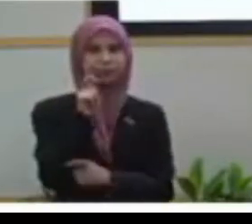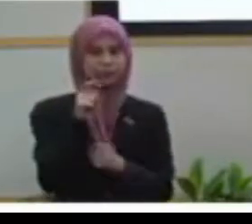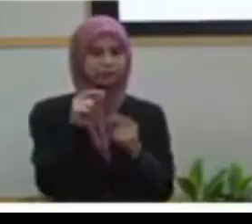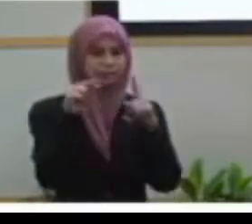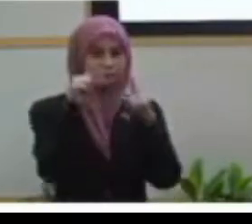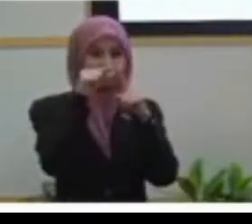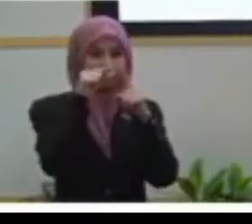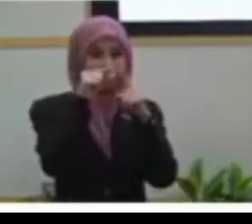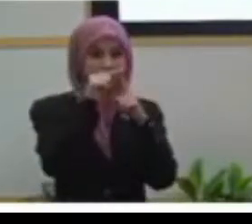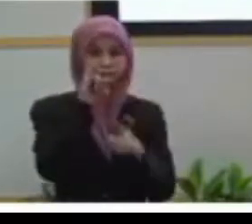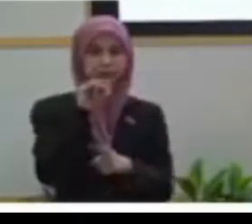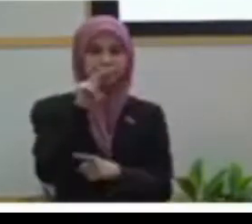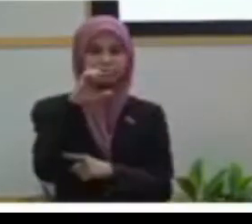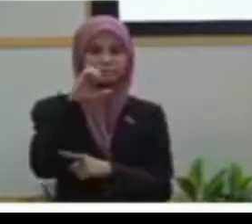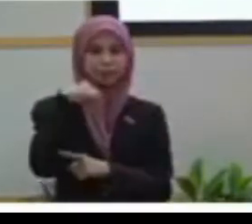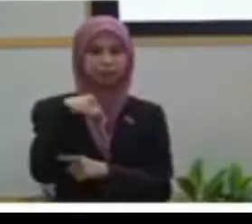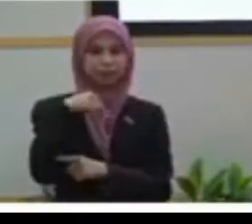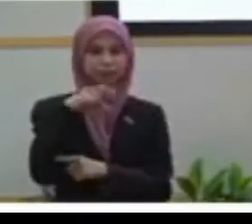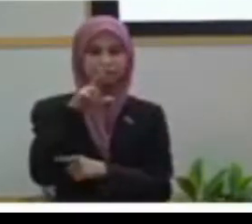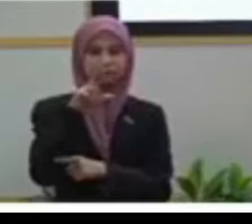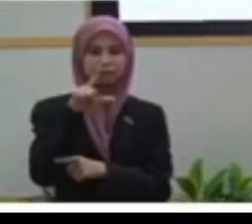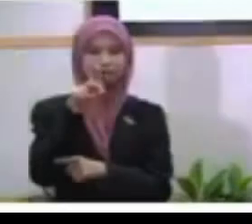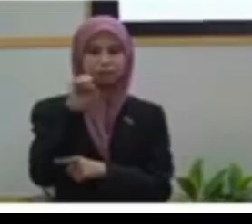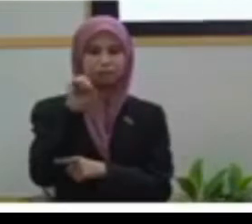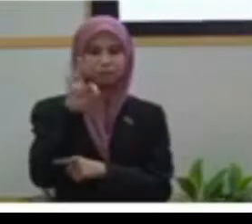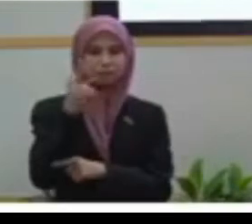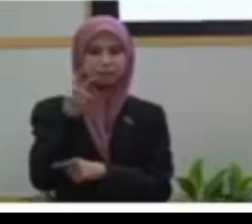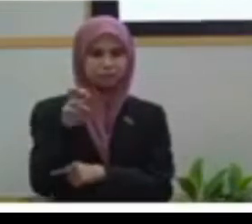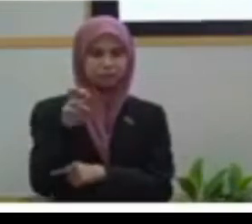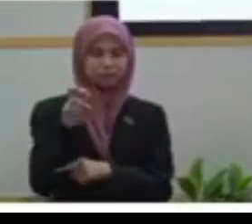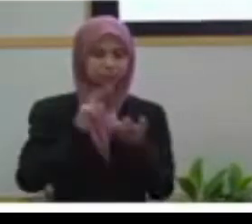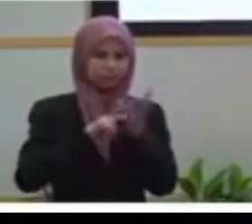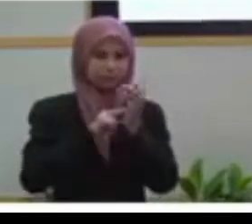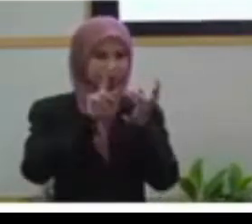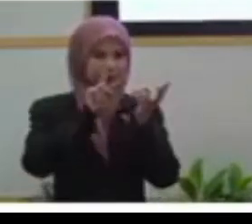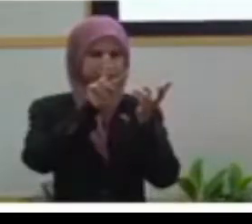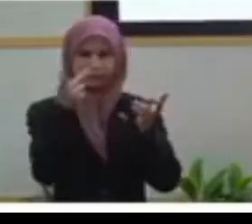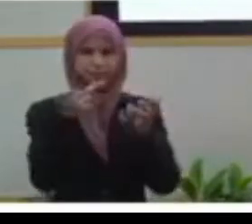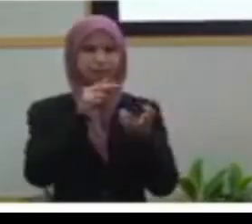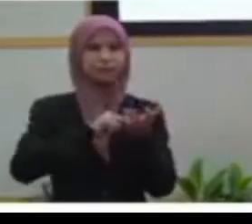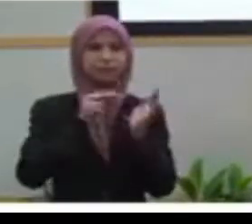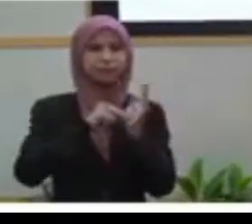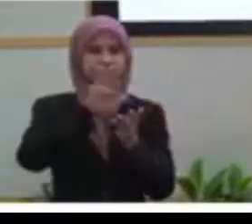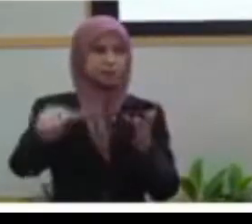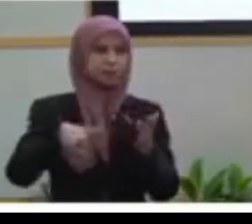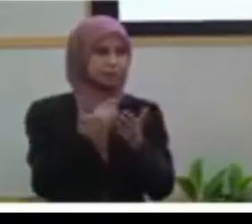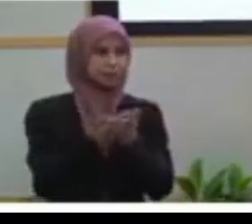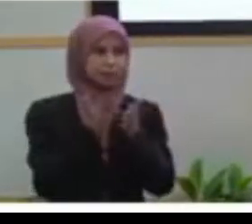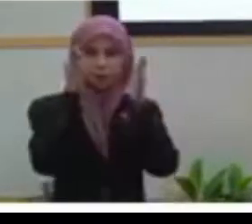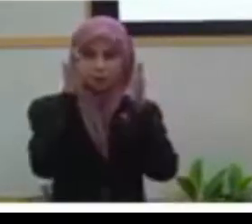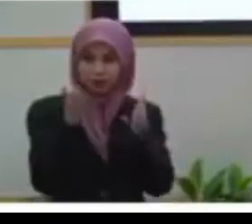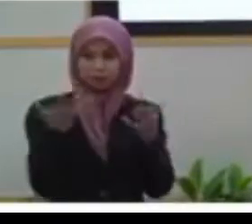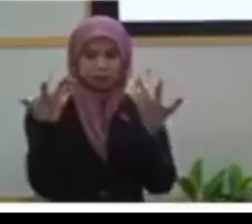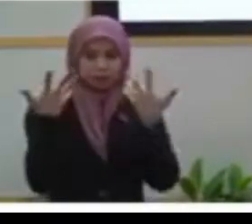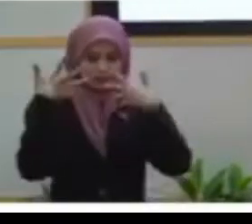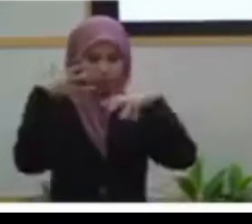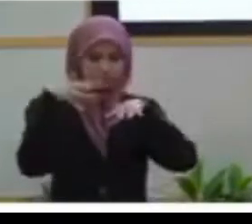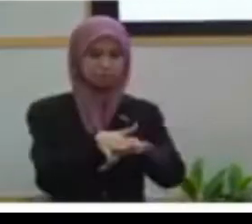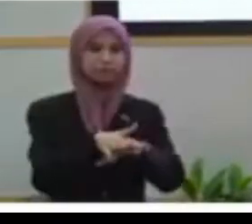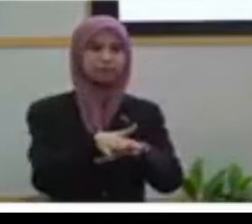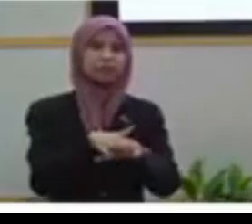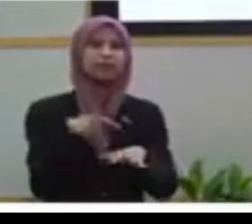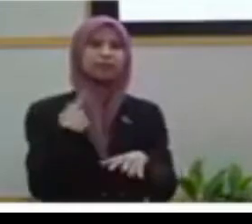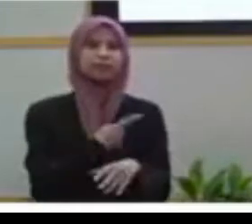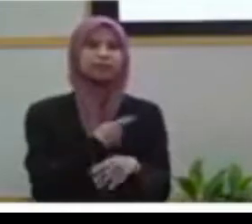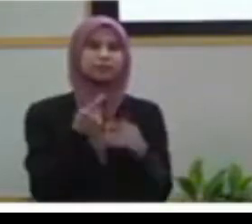inklusif itu ditranslatekan atau diterjemahkan kepada semua pihak rakyat yang ada di Seberang